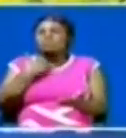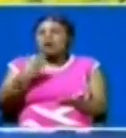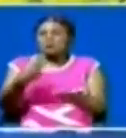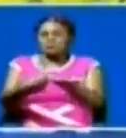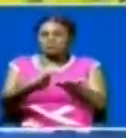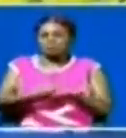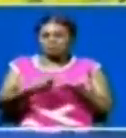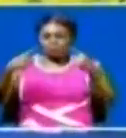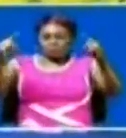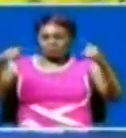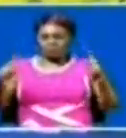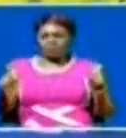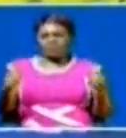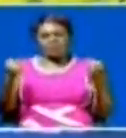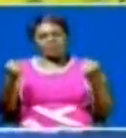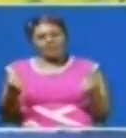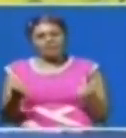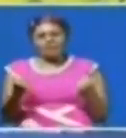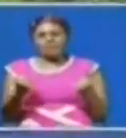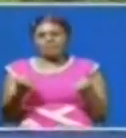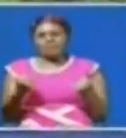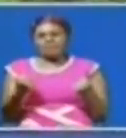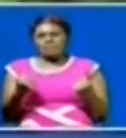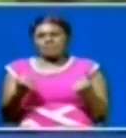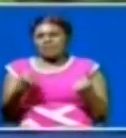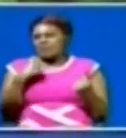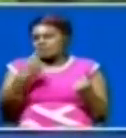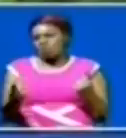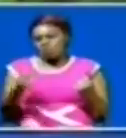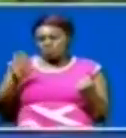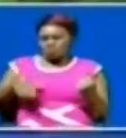yetu yende through, ni ngumu sana. Ndio nikawaambia